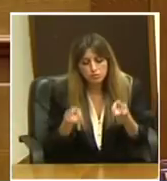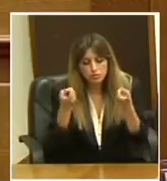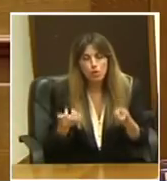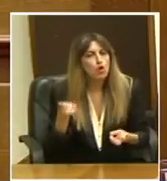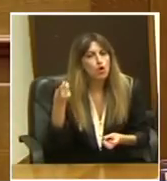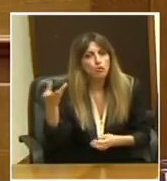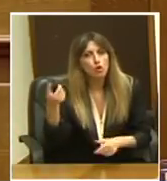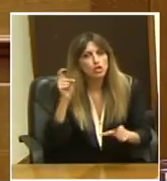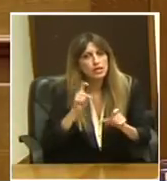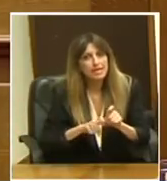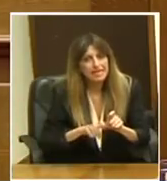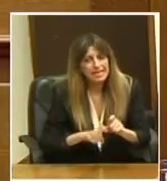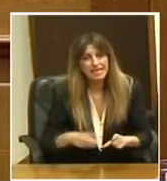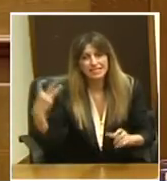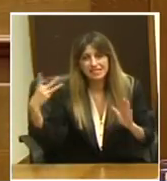εταιρείες,